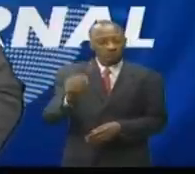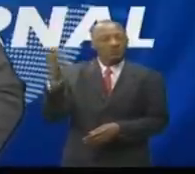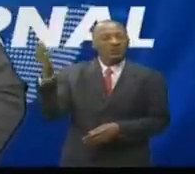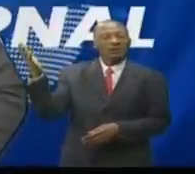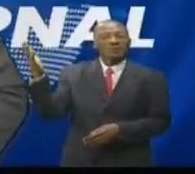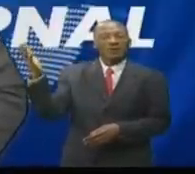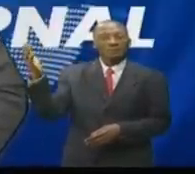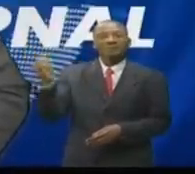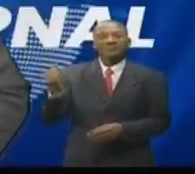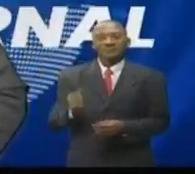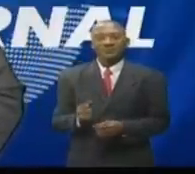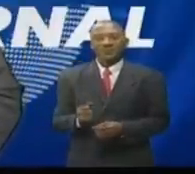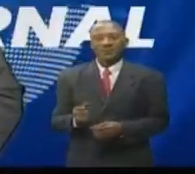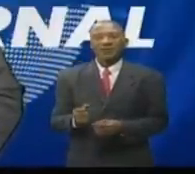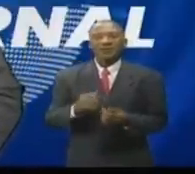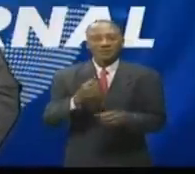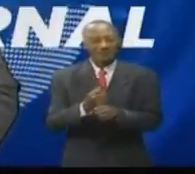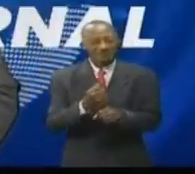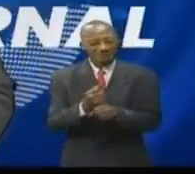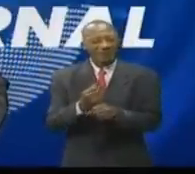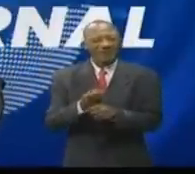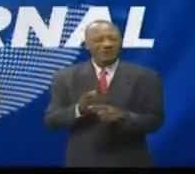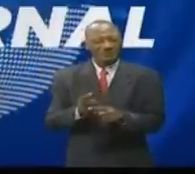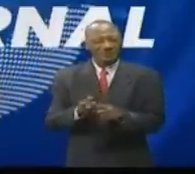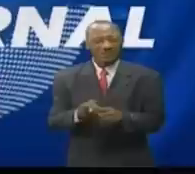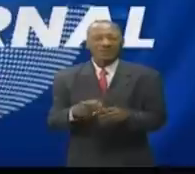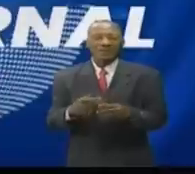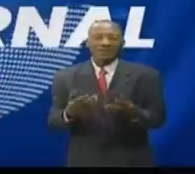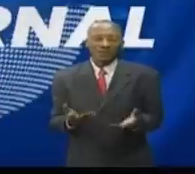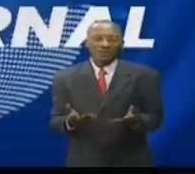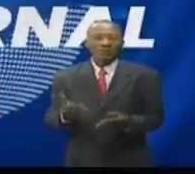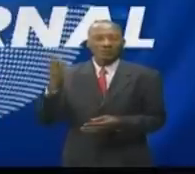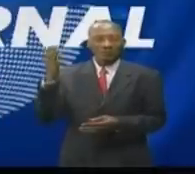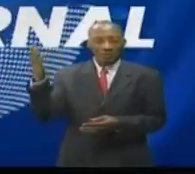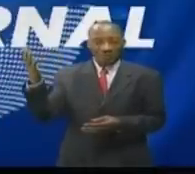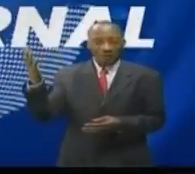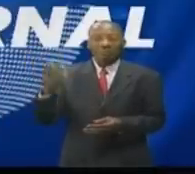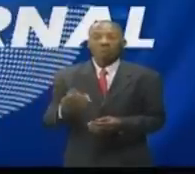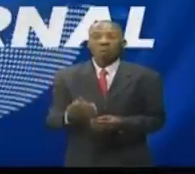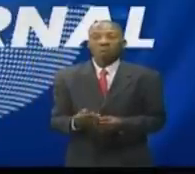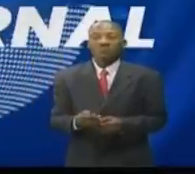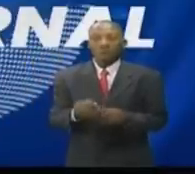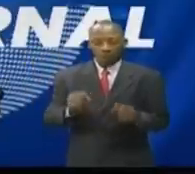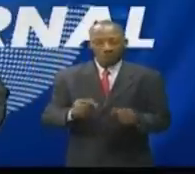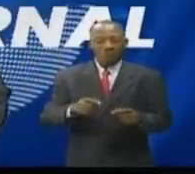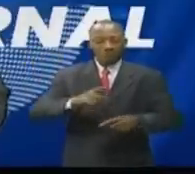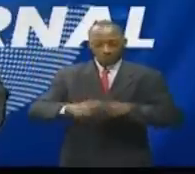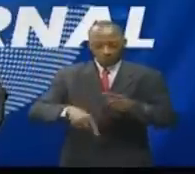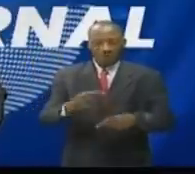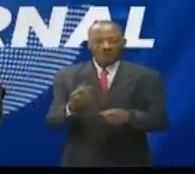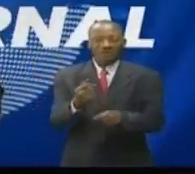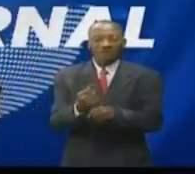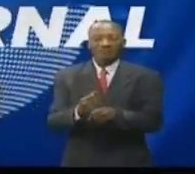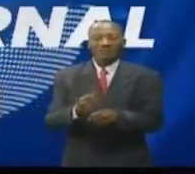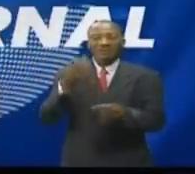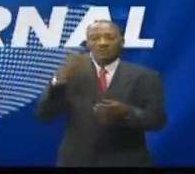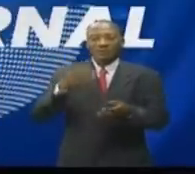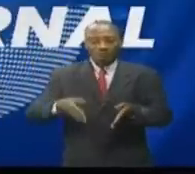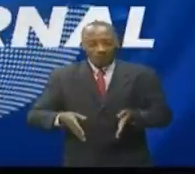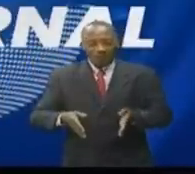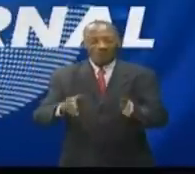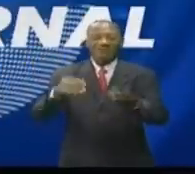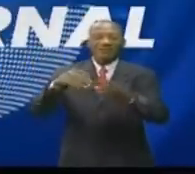son programme d'entretien des routes de déserts agricoles, a lancé les travaux de réhabilitation de quelques routes de la plaine de